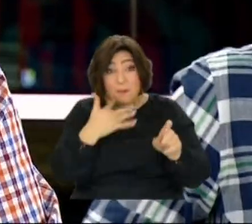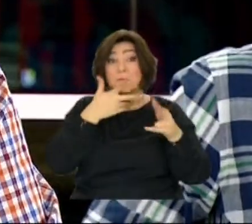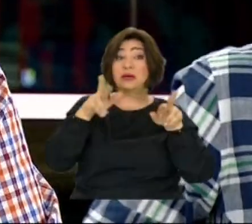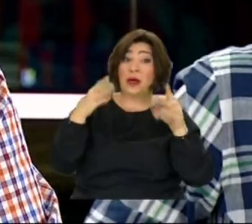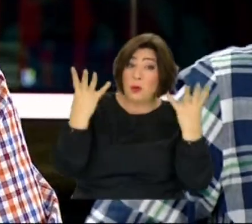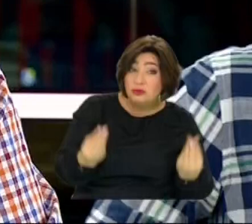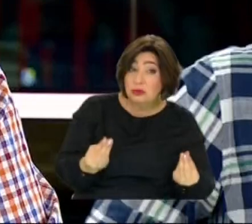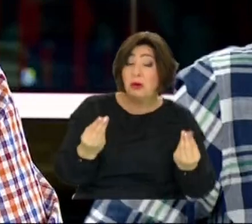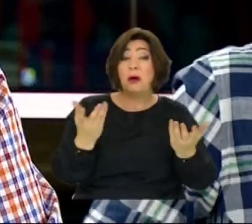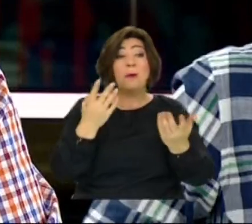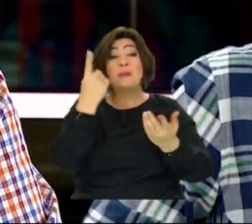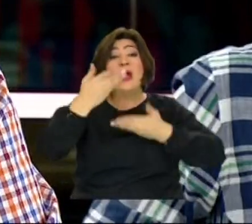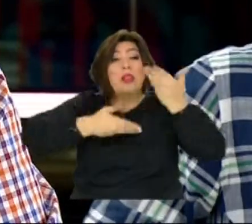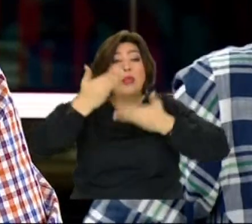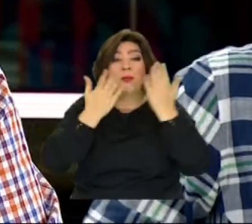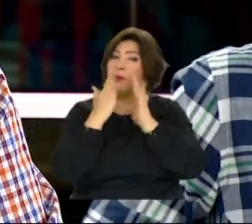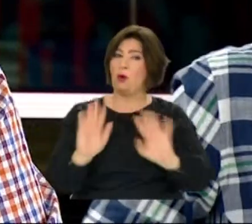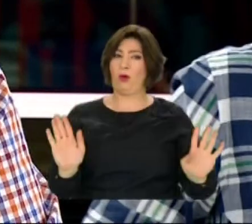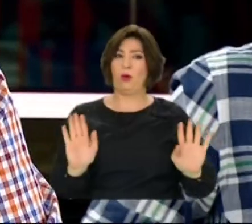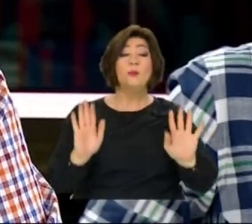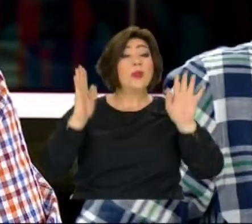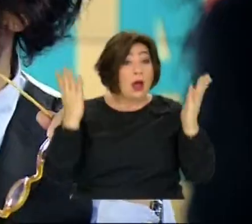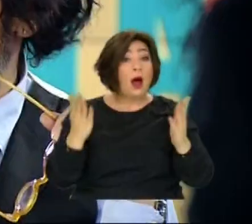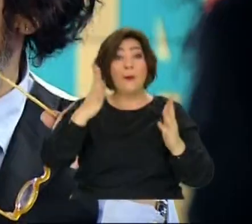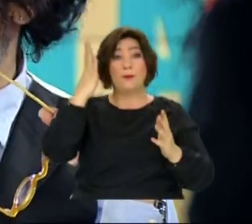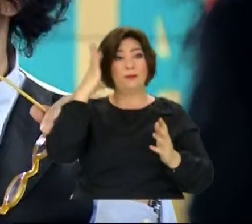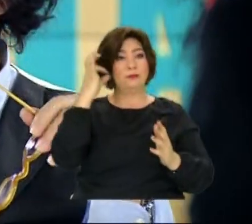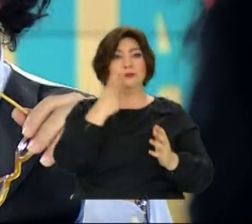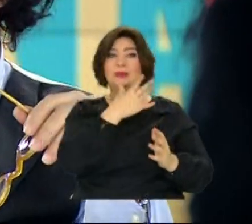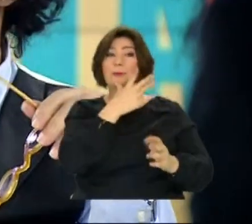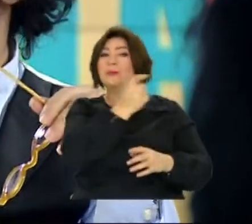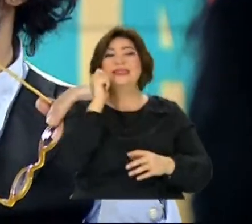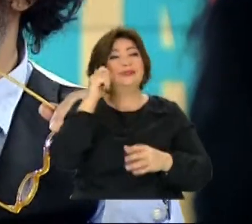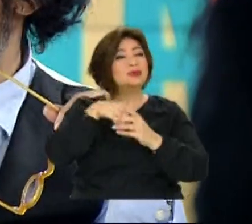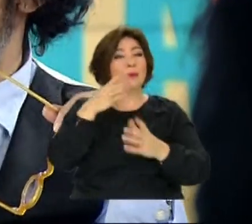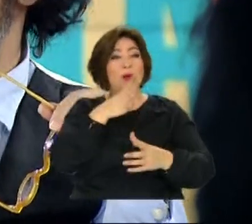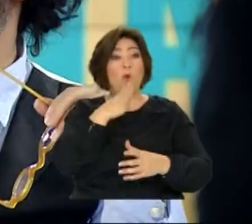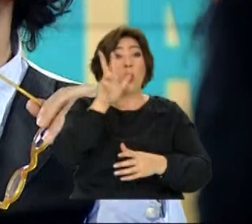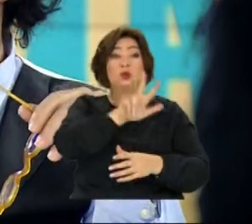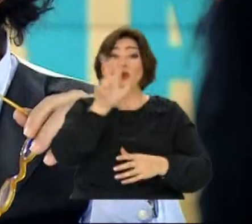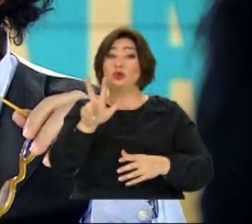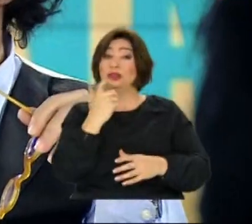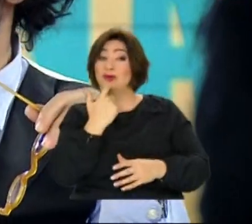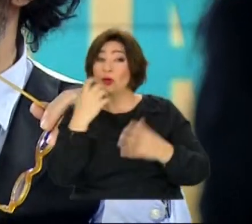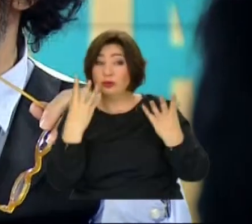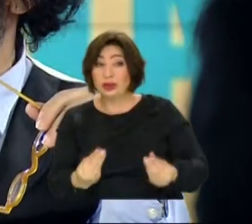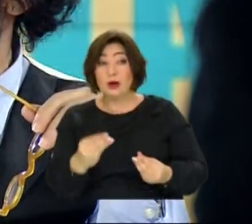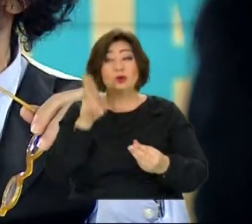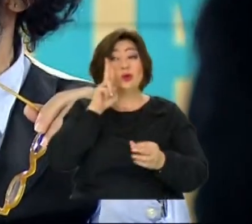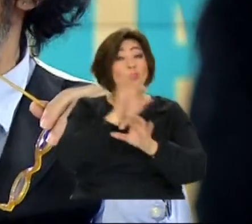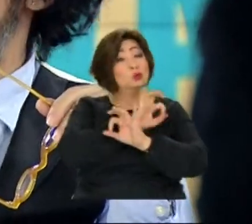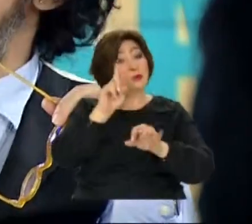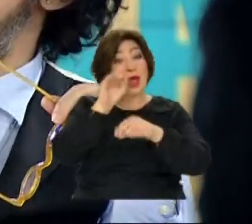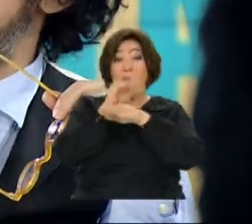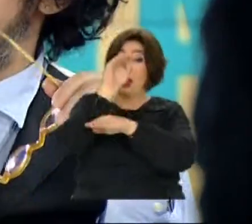olacak şekilde bir tarifi yok. Ama işte alimler bize bir şey anlatıyorlar. Onlar peki işte, ben 33 yaşında olacak sonsuz bir